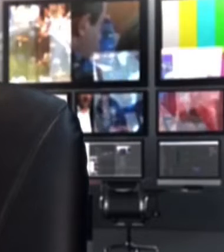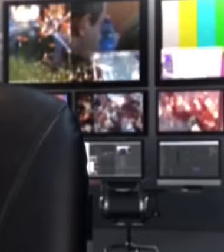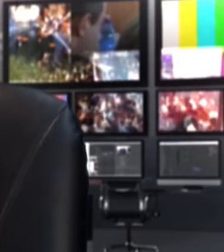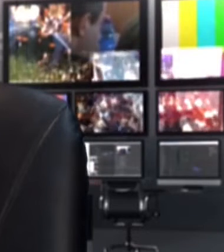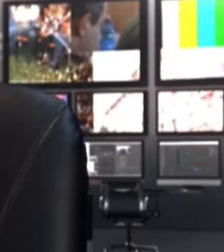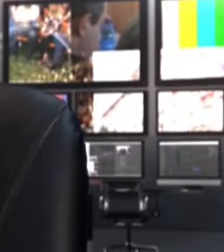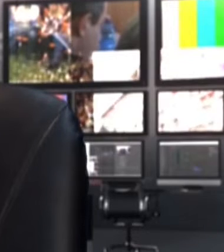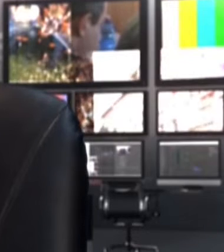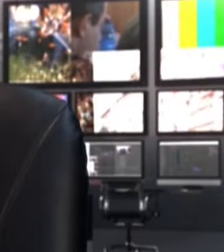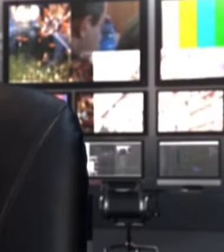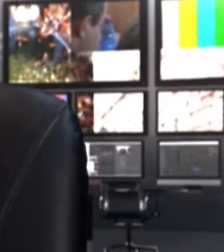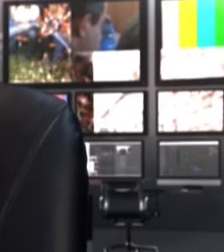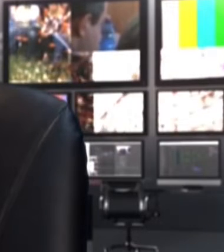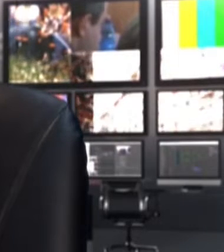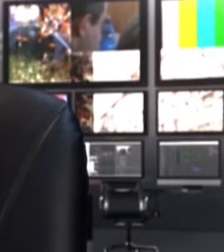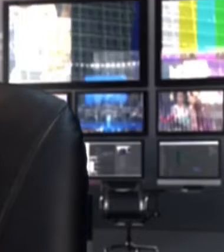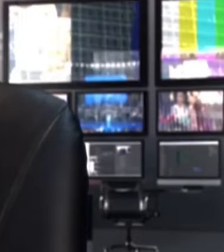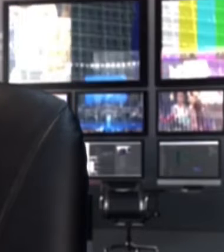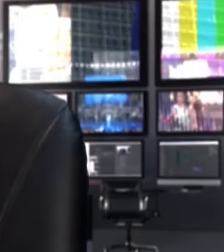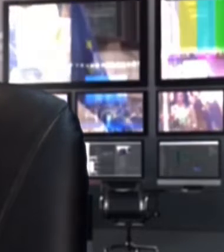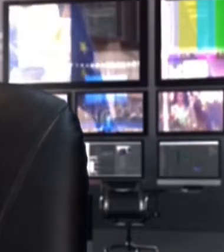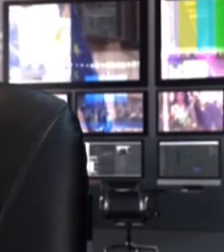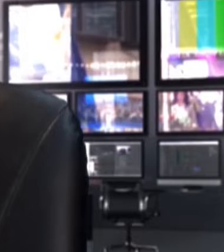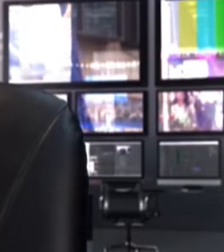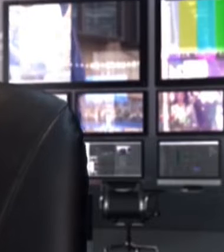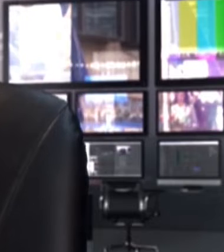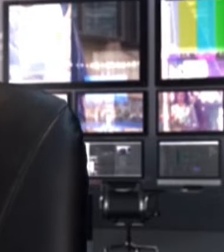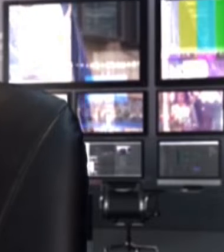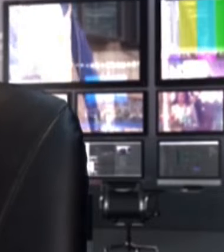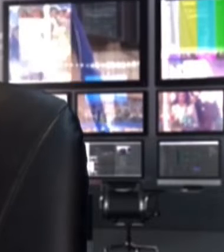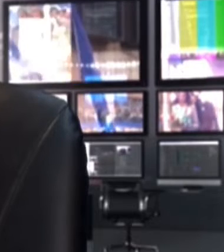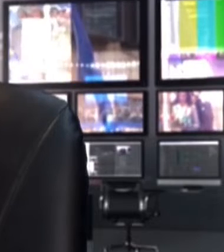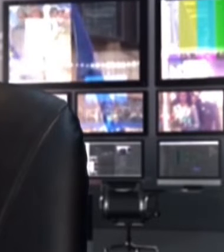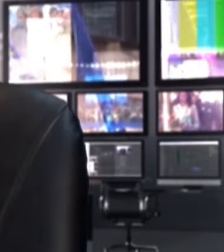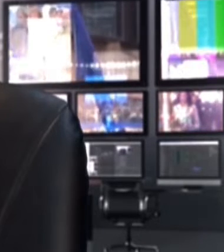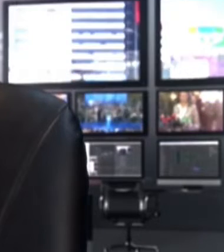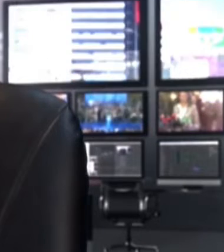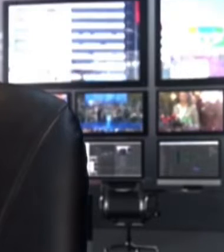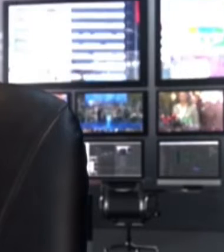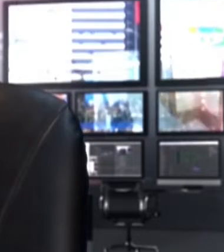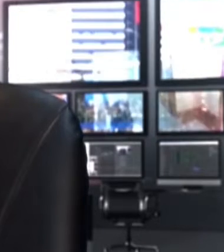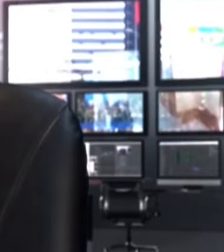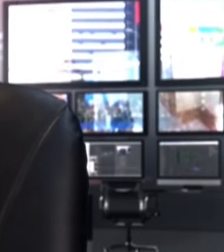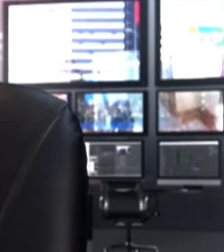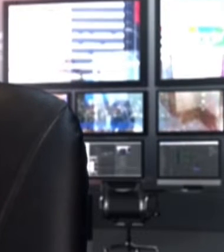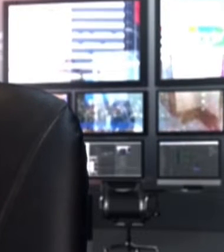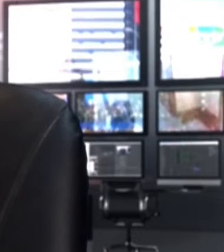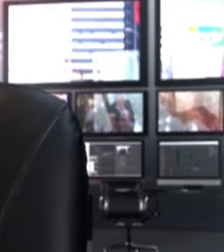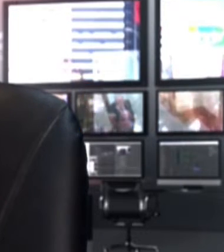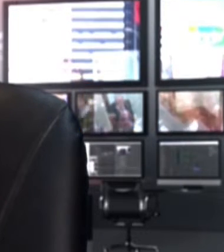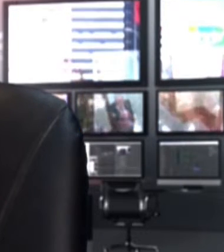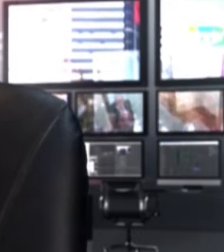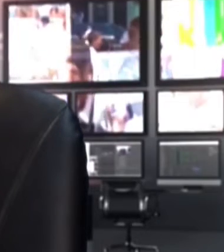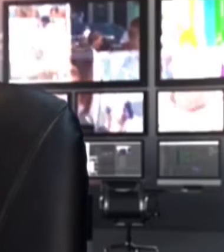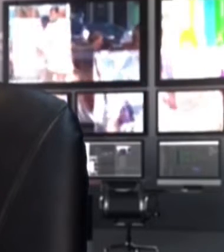me Covid-19, nga të cilat janë konfirmuar 57 raste pozitive. Numri i përgjithshëm i të infektuarve ka